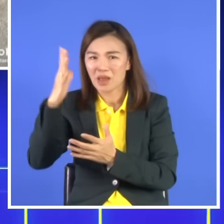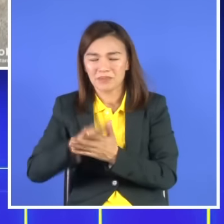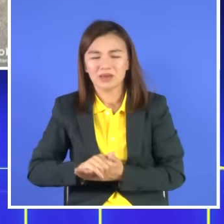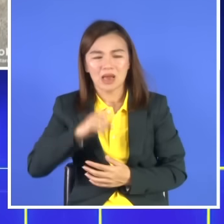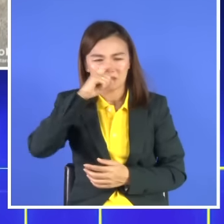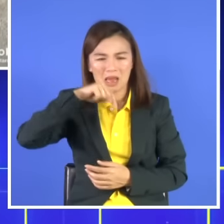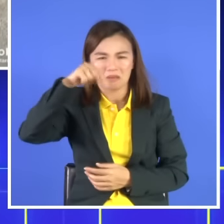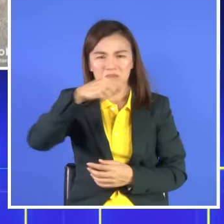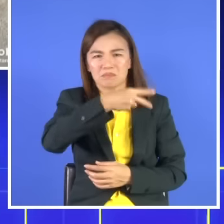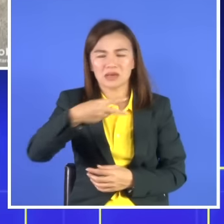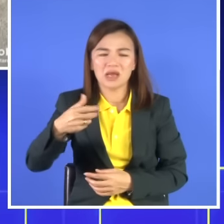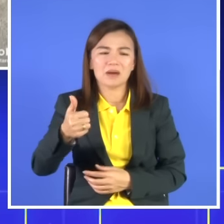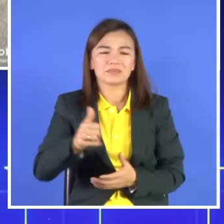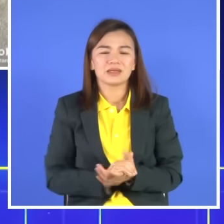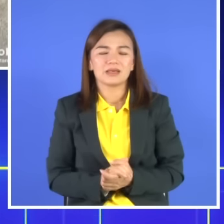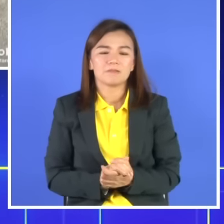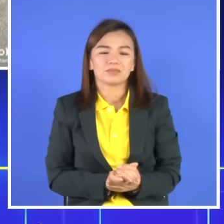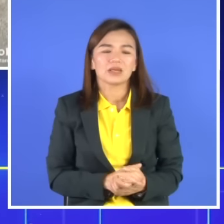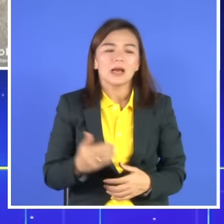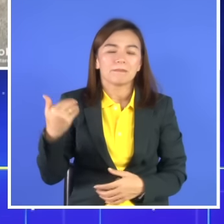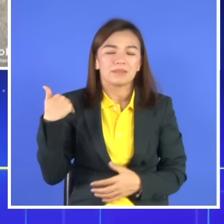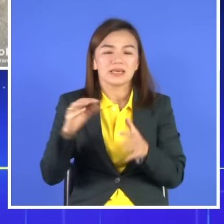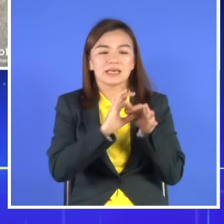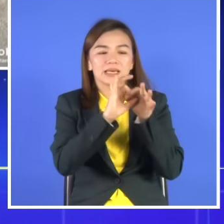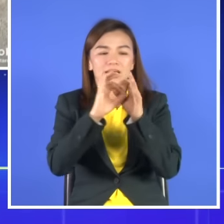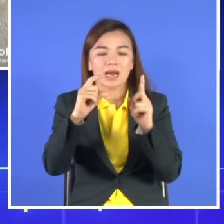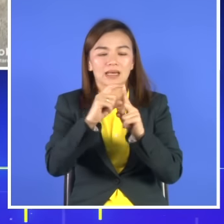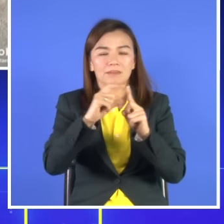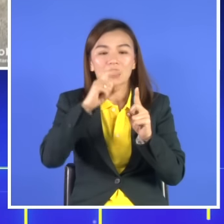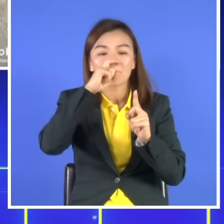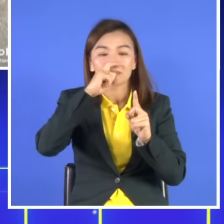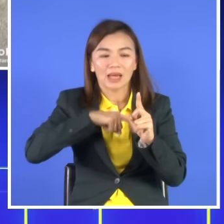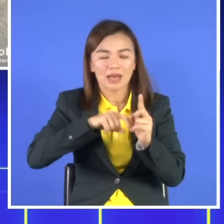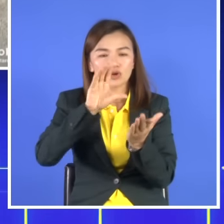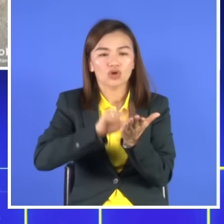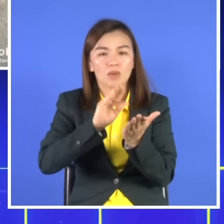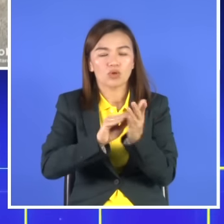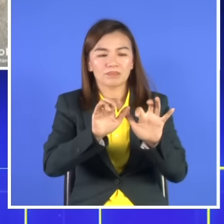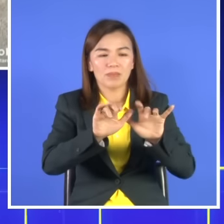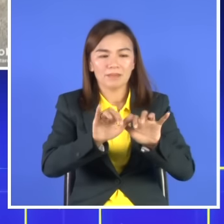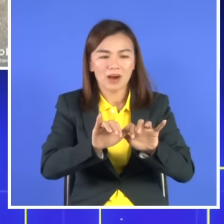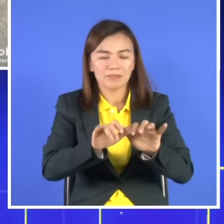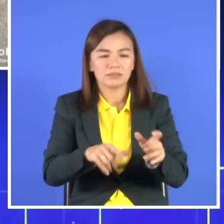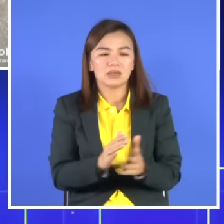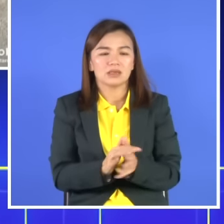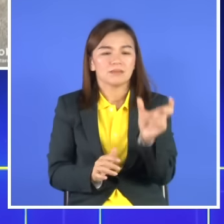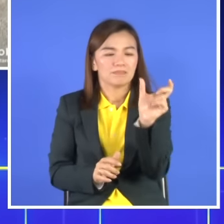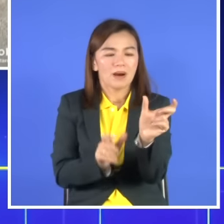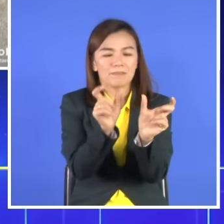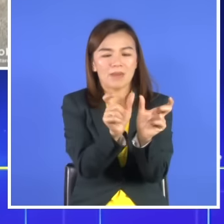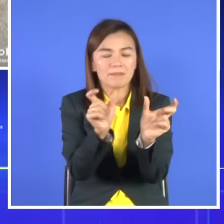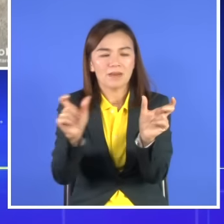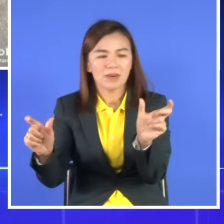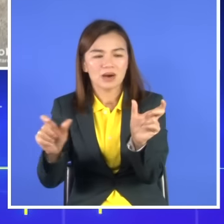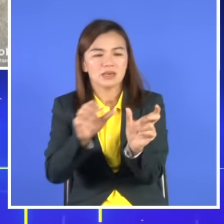ค่ะมีเพจที่เกี่ยวข้องกับคำไทยๆนะก็ได้ให้ข้อมูลเพิ่มเติมโดยแยกคำสมมุติหรือสมม